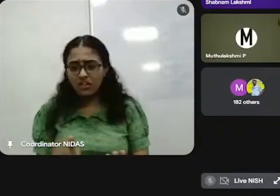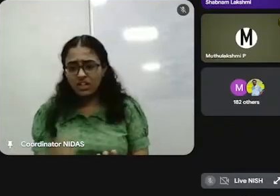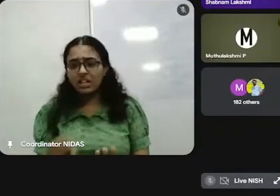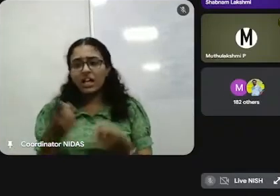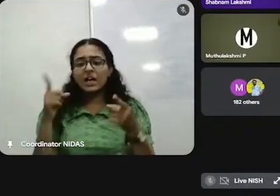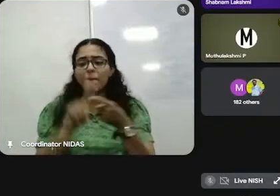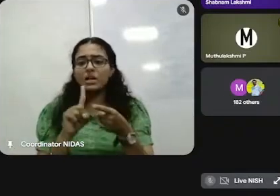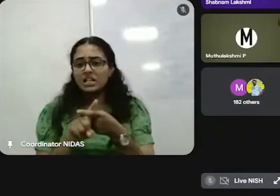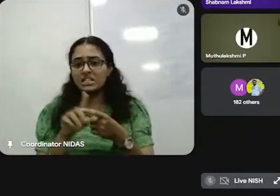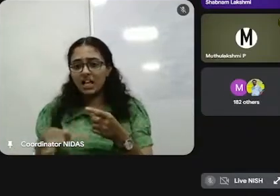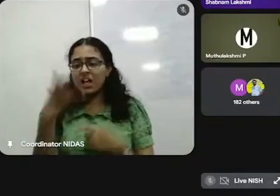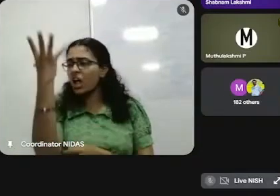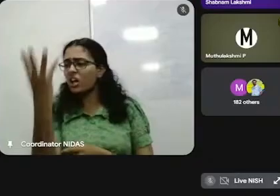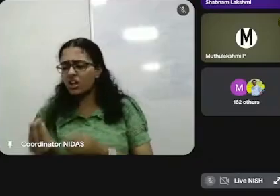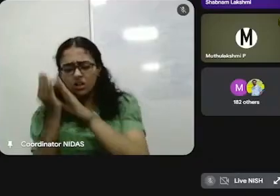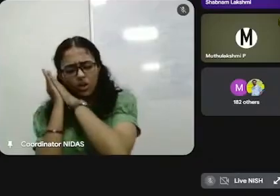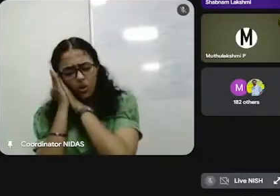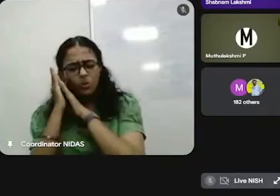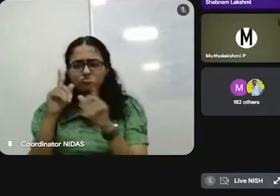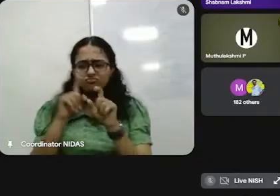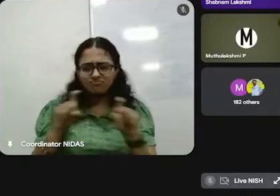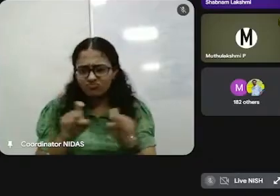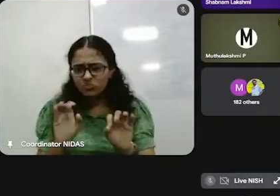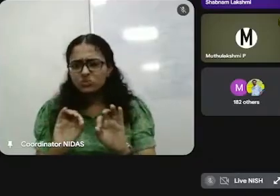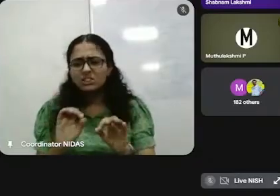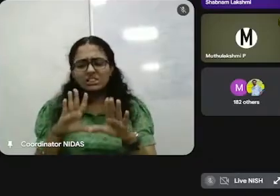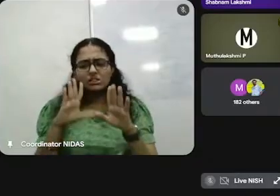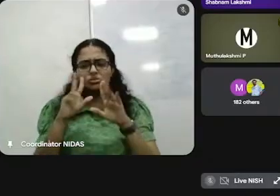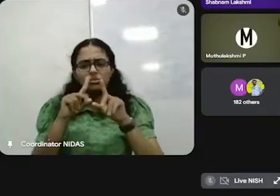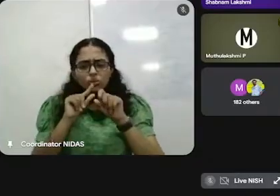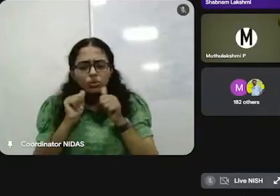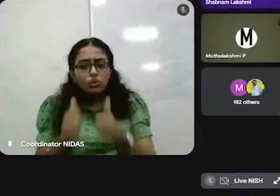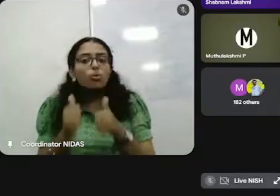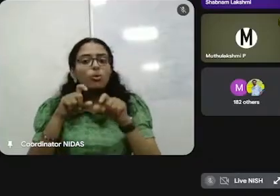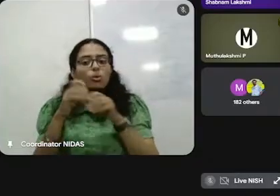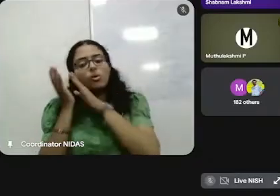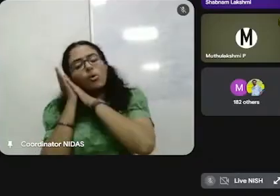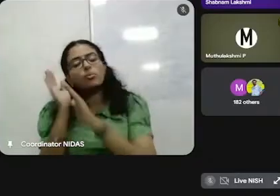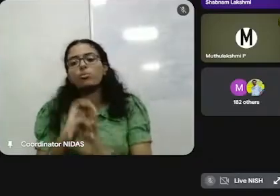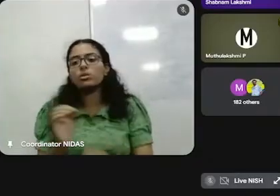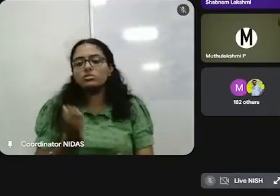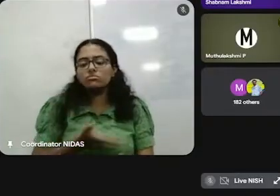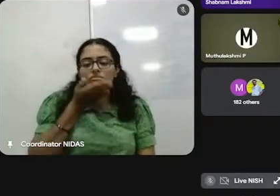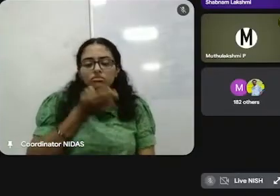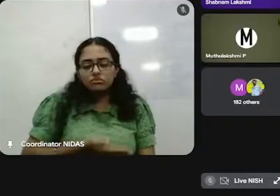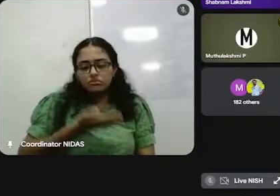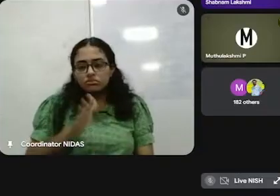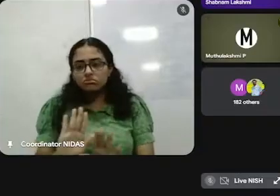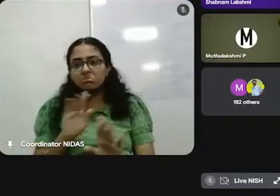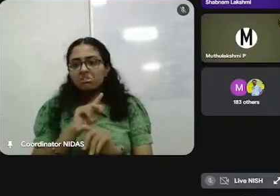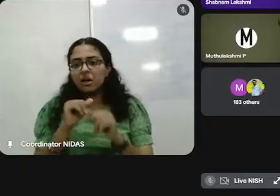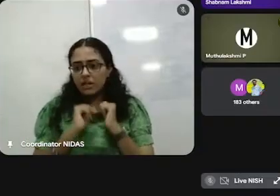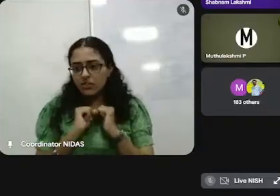തന്നെ രാത്രിയിലെ ഉറക്കം ശരിയാകാത്തത് കൊണ്ട് ഒരു കറക്റ്റ് ഒരു സൗണ്ട് സ്ലീപ്പ് കിട്ടില്ല. ഈ ബ്രീതിങ് പ്രോബ്ലം ഉള്ളപ്പോൾ നമുക്കൊരു കറക്റ്റ് സൗണ്ട് സ്ലീപ്പ് കിട്ടില്ല. പക്ഷെ